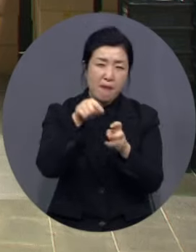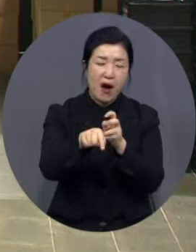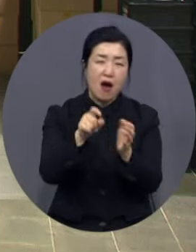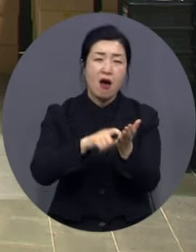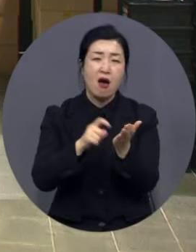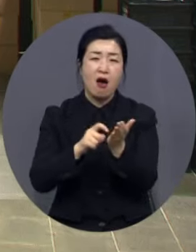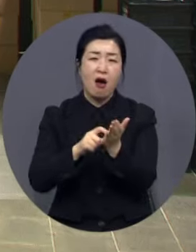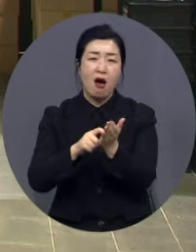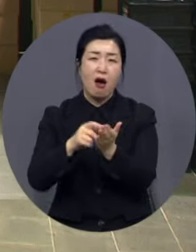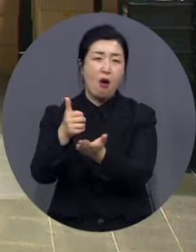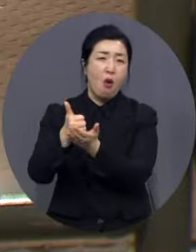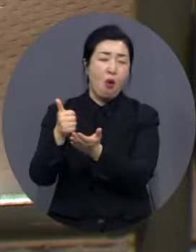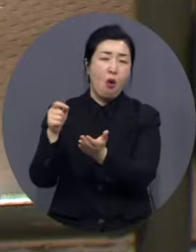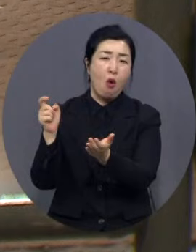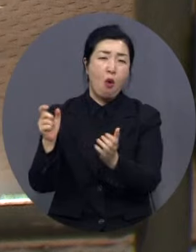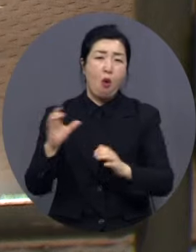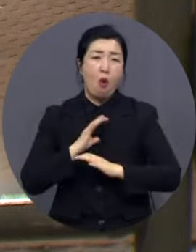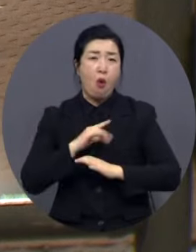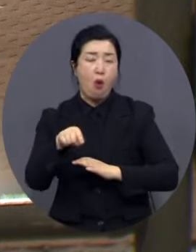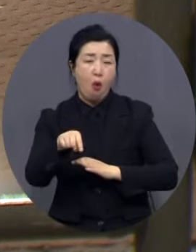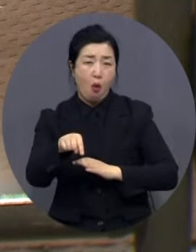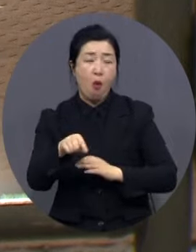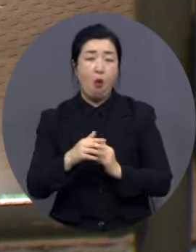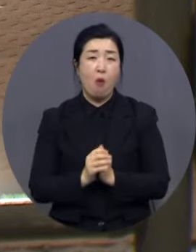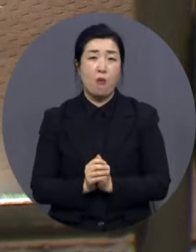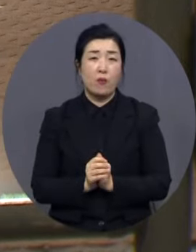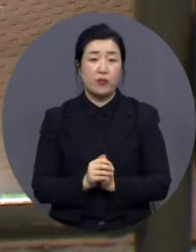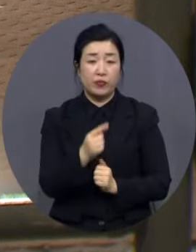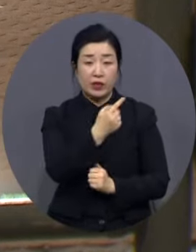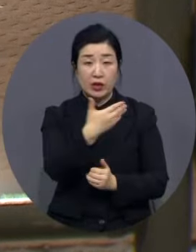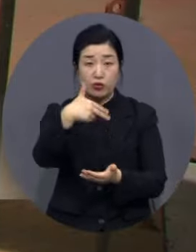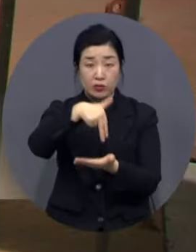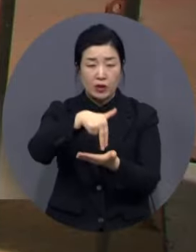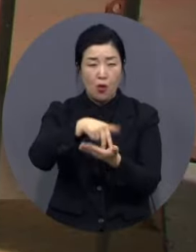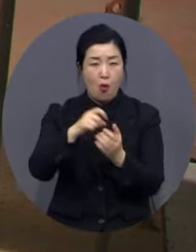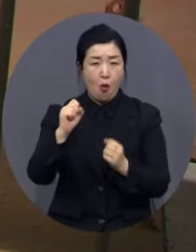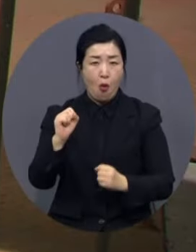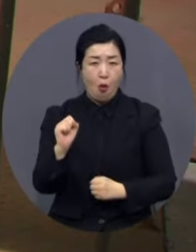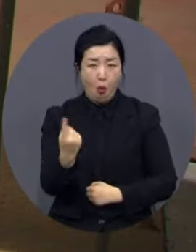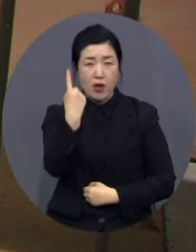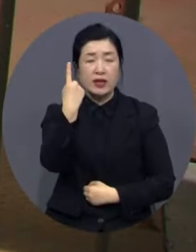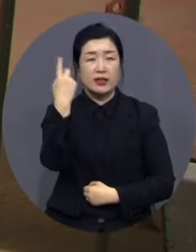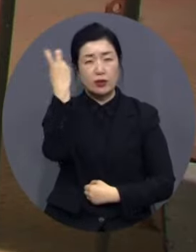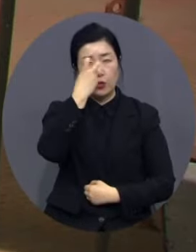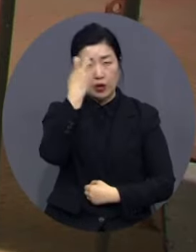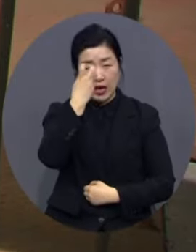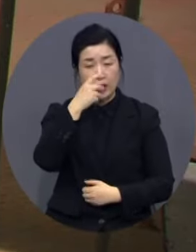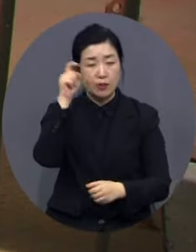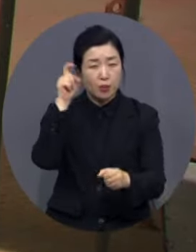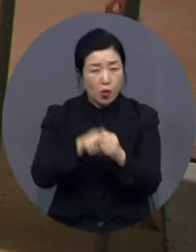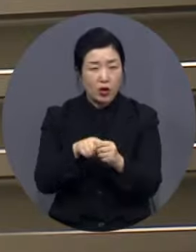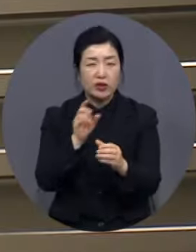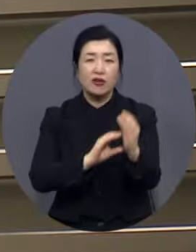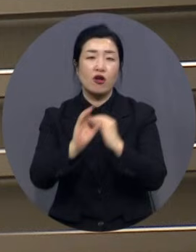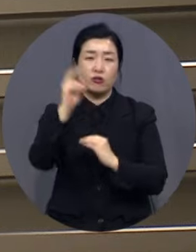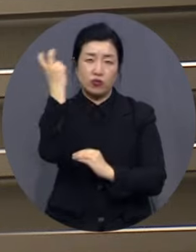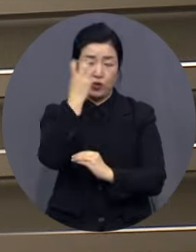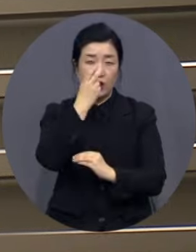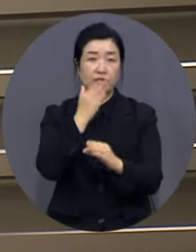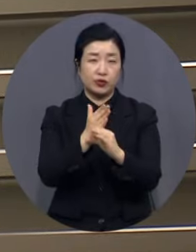이용객들이 놀라는 소동이 벌어졌습니다 수방 당국은 정확한 화재 원인을 확인하기 위해 추가 조사를